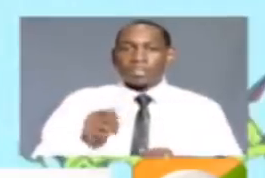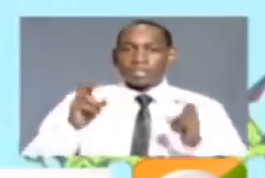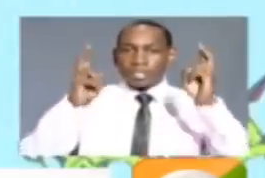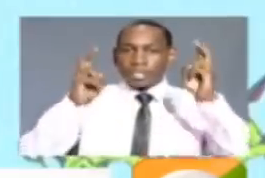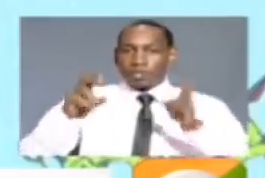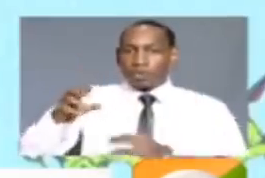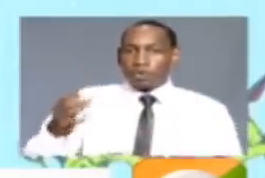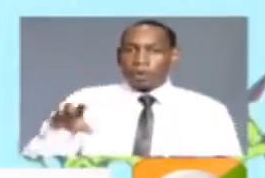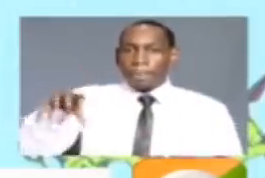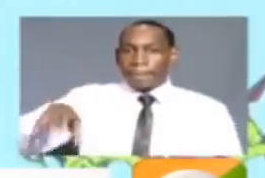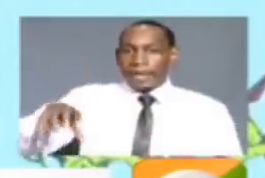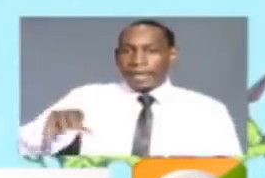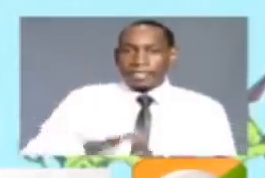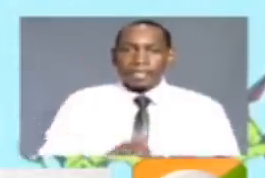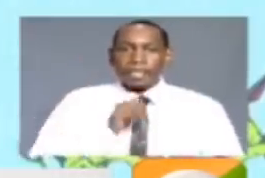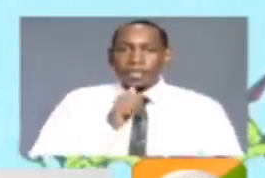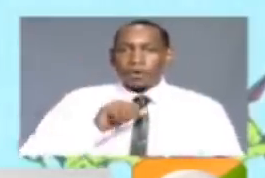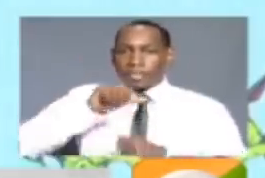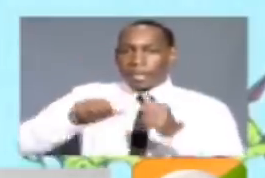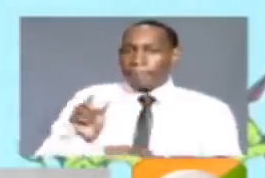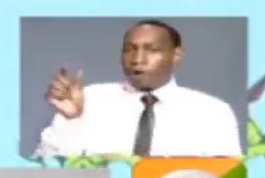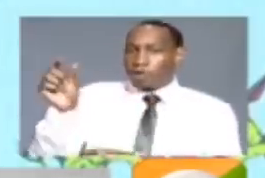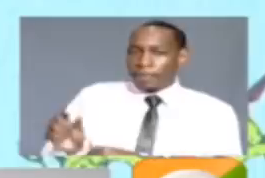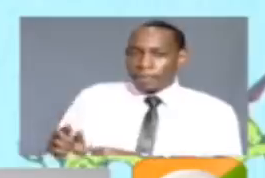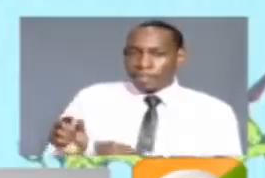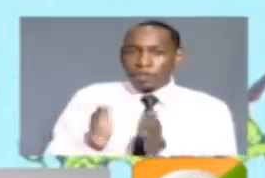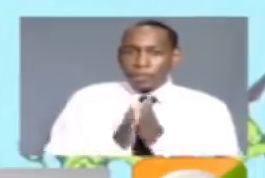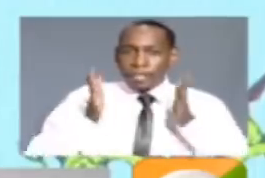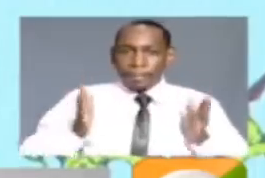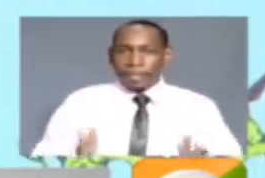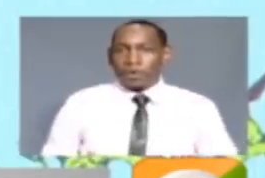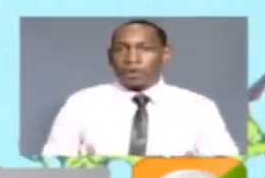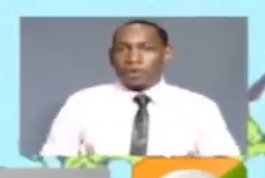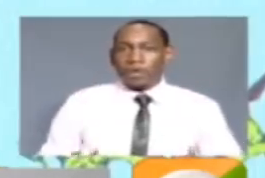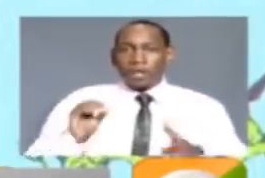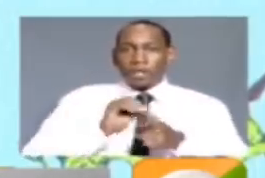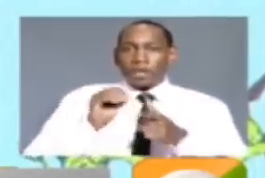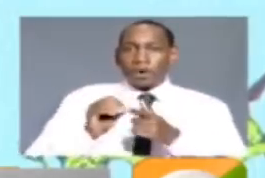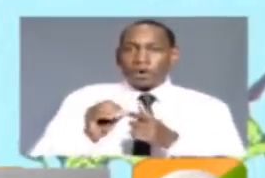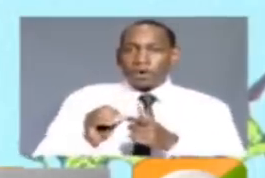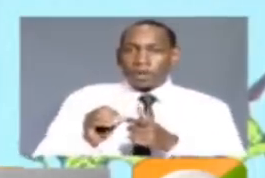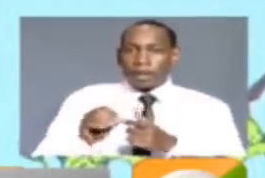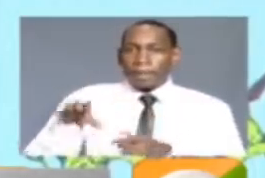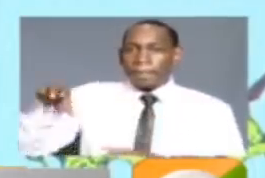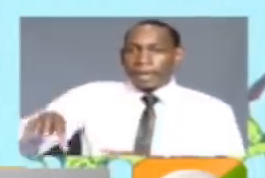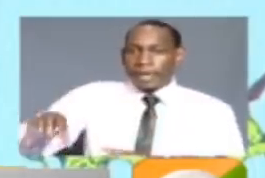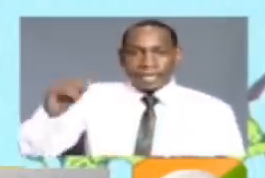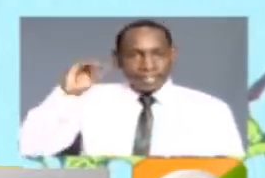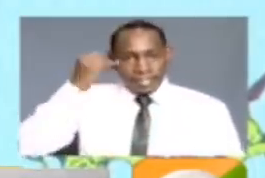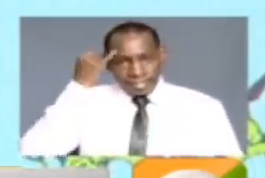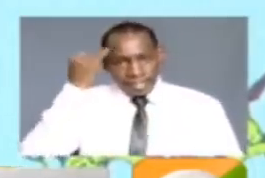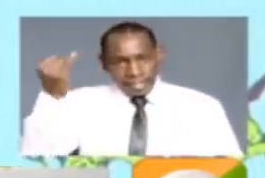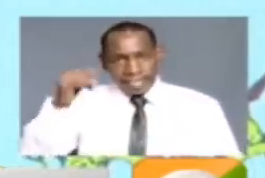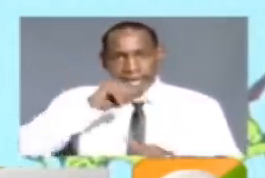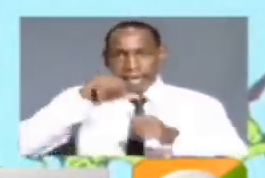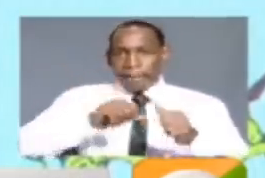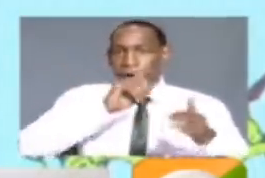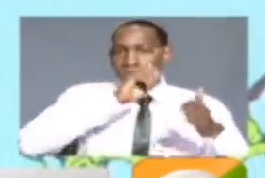This is not about a person, personalities, or mandazinomics. This is